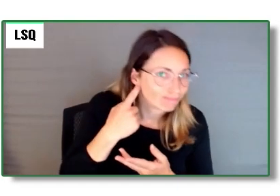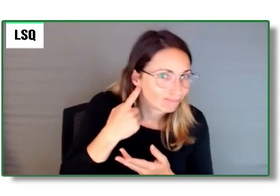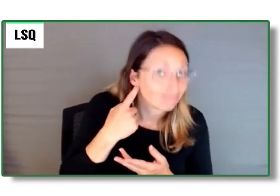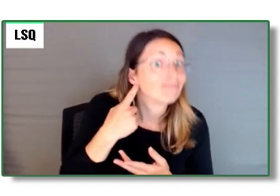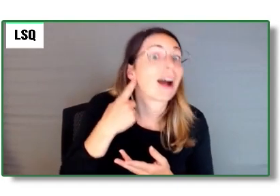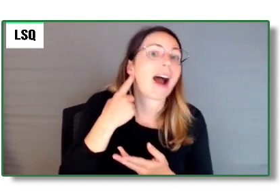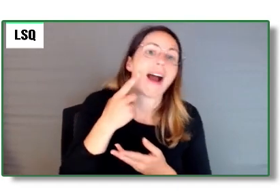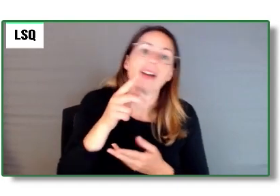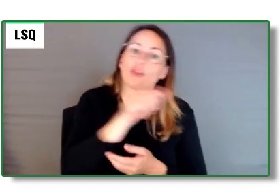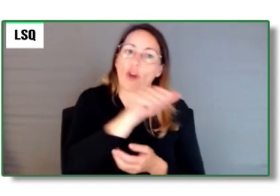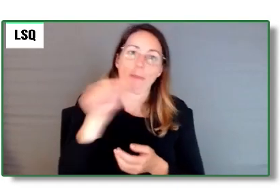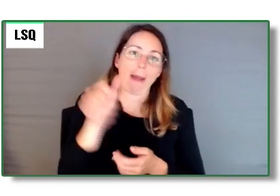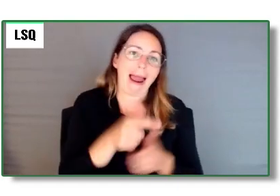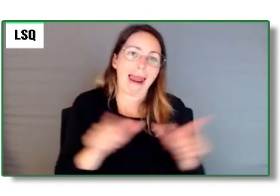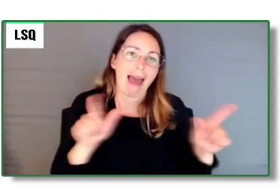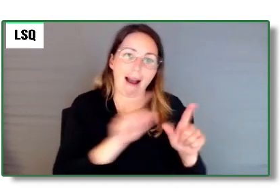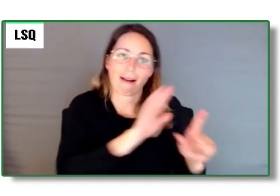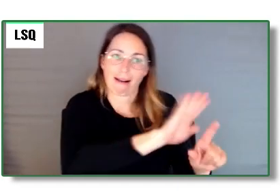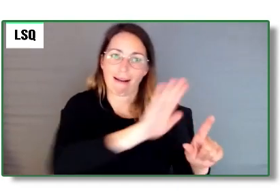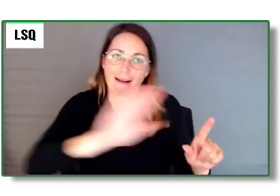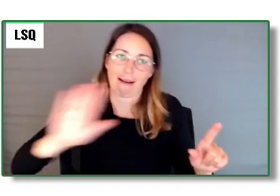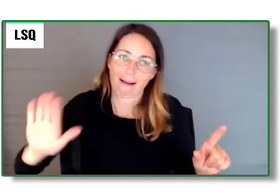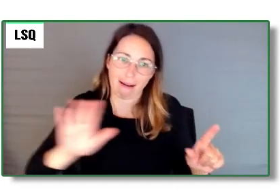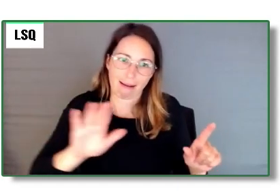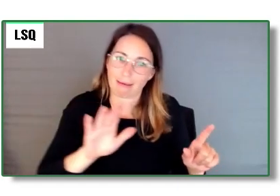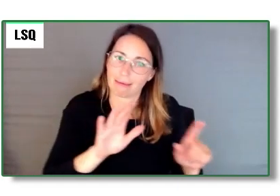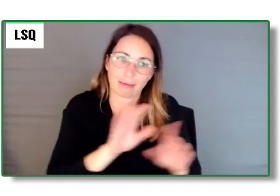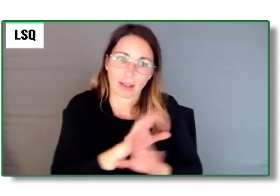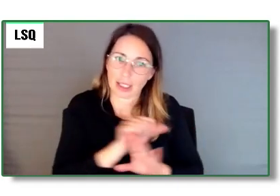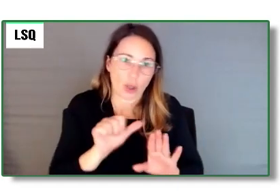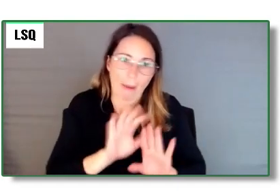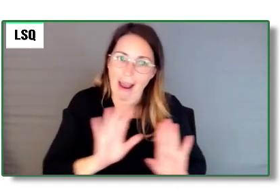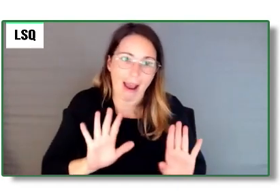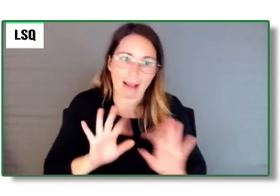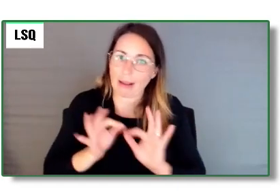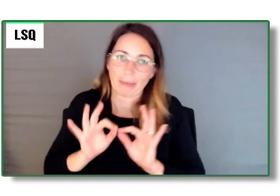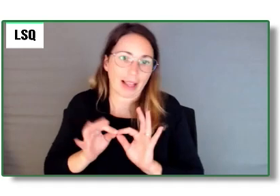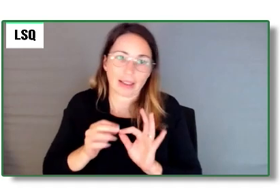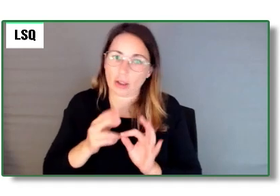présentateur uniquement. Si vous avez des difficultés d'accès, veuillez